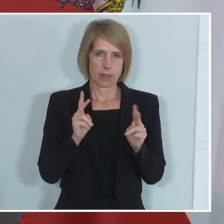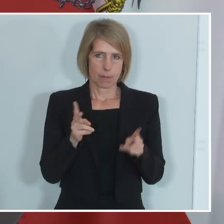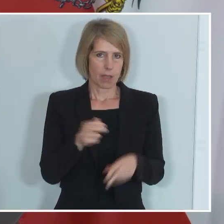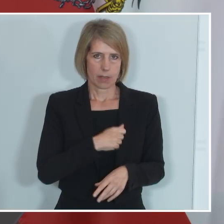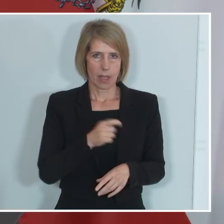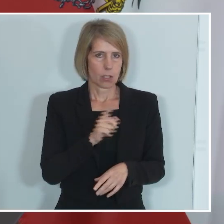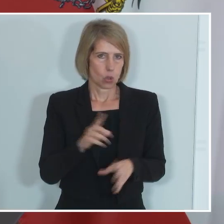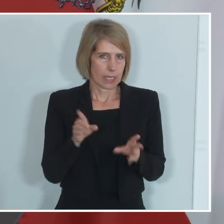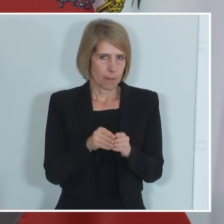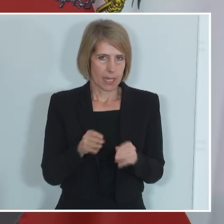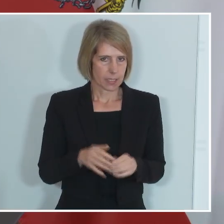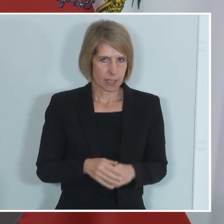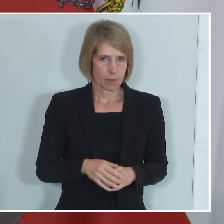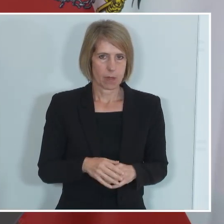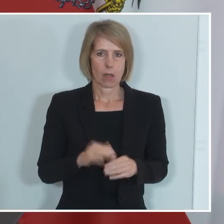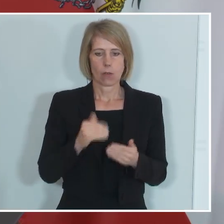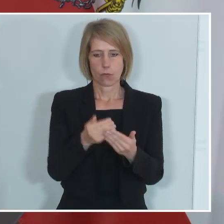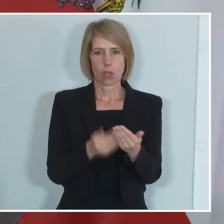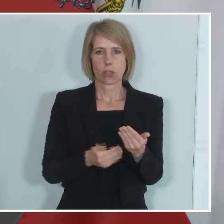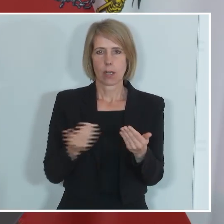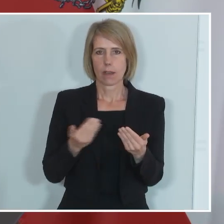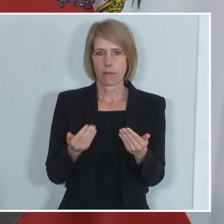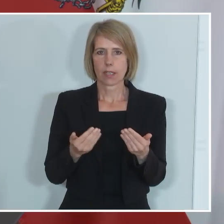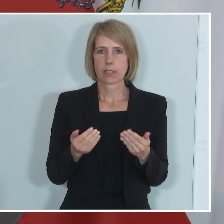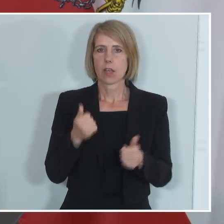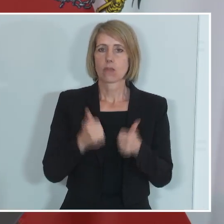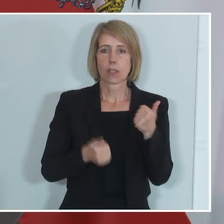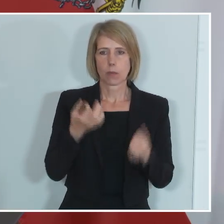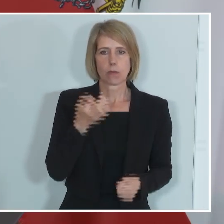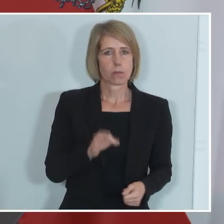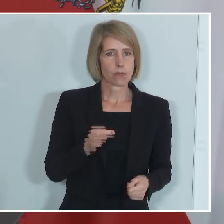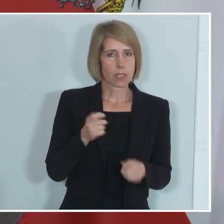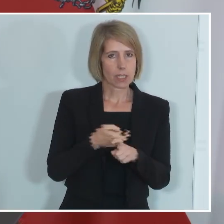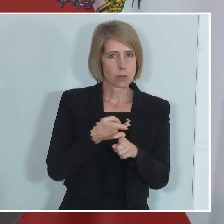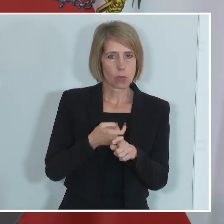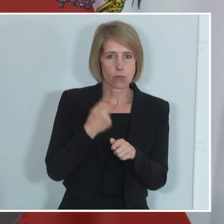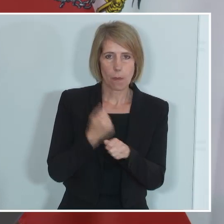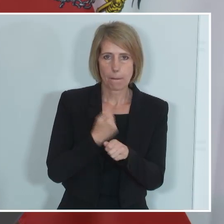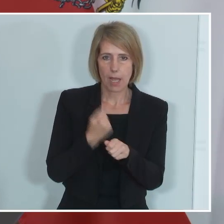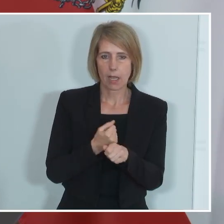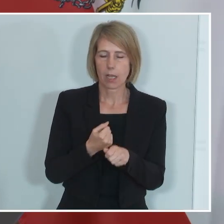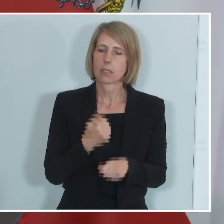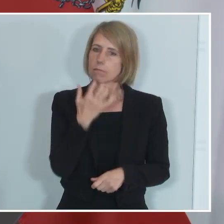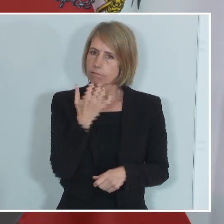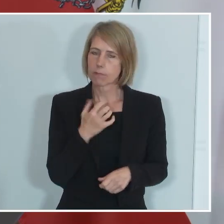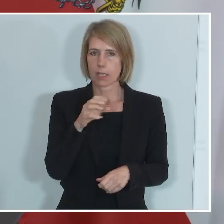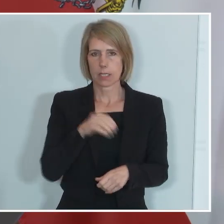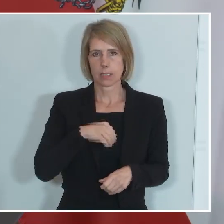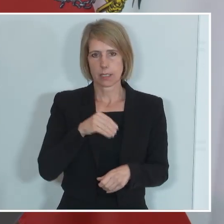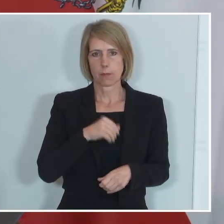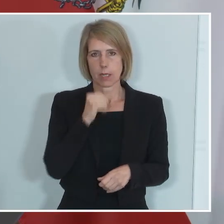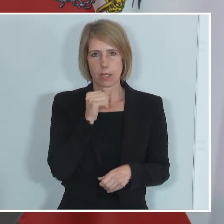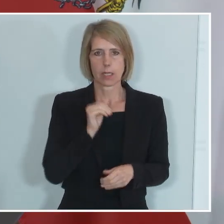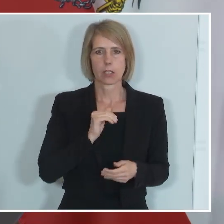können. Der Vorschlag unsererseits ist daher auch, diese Wettbewerbsfähigkeitsprüfungen zu machen, aber sie auch ernst zu nehmen und nicht zu